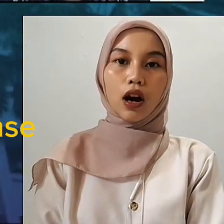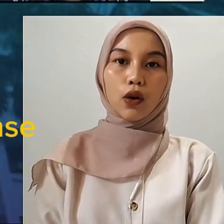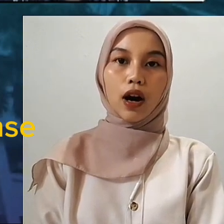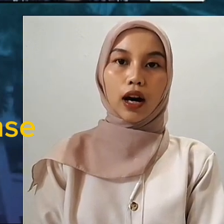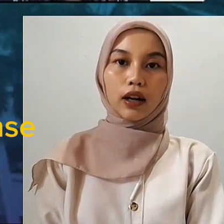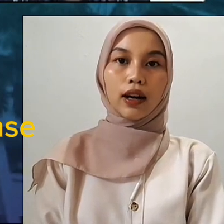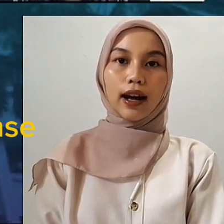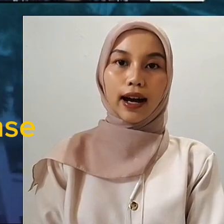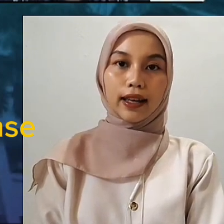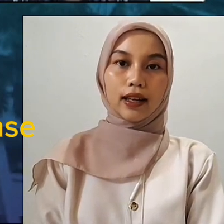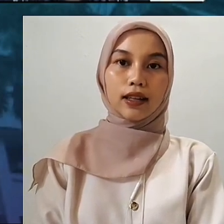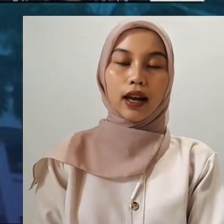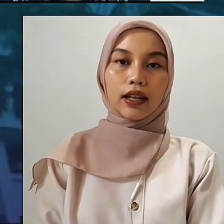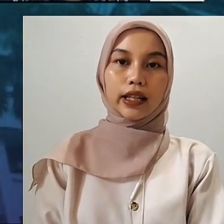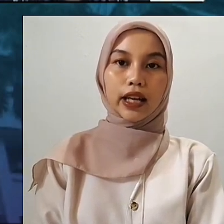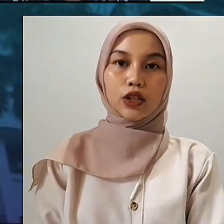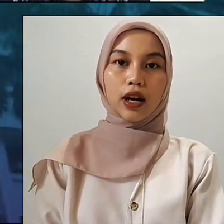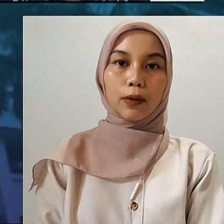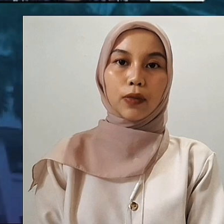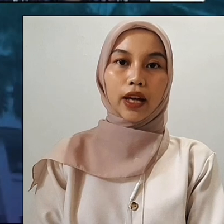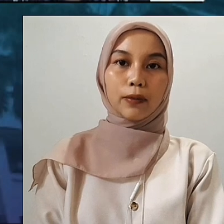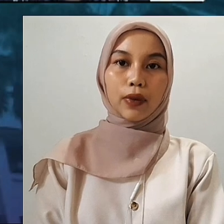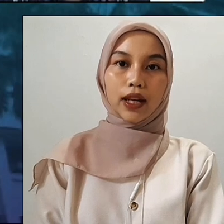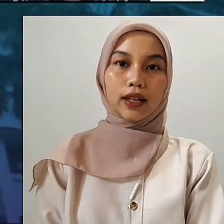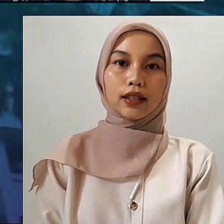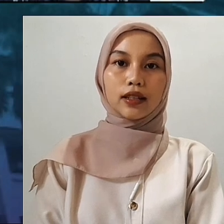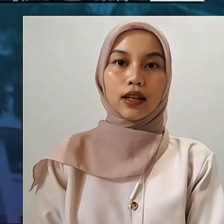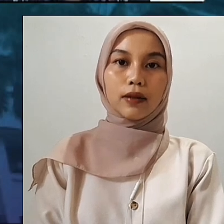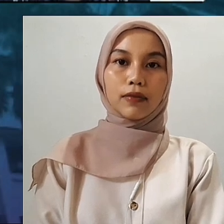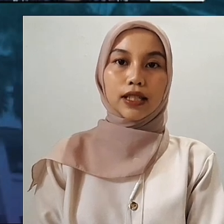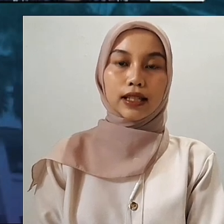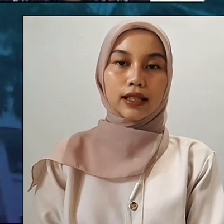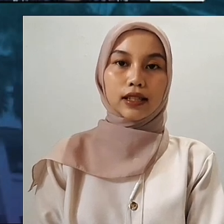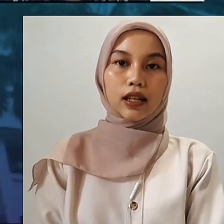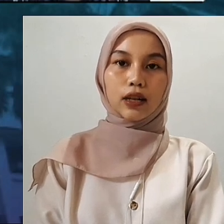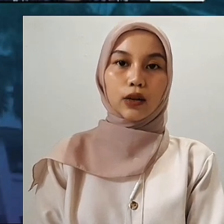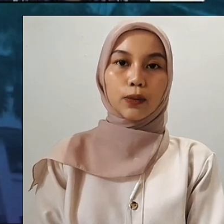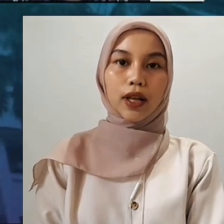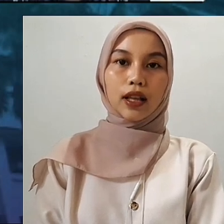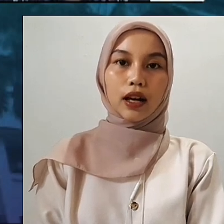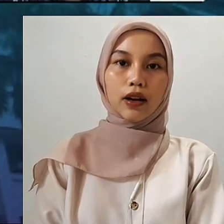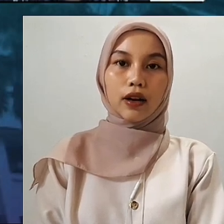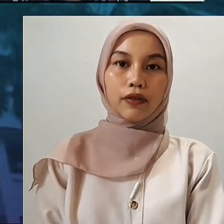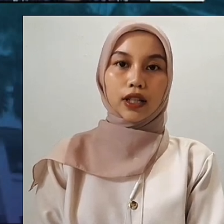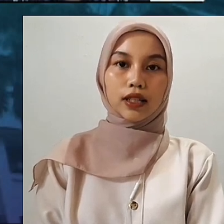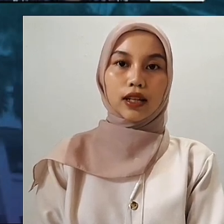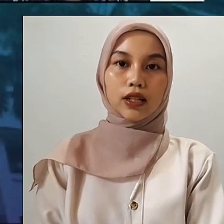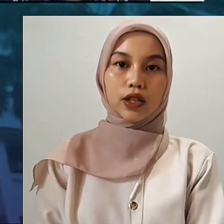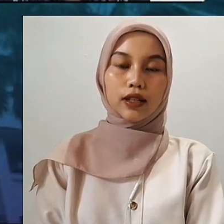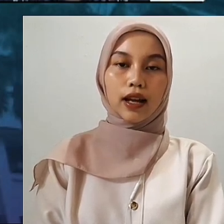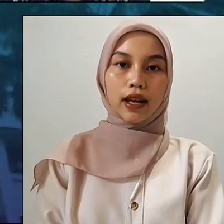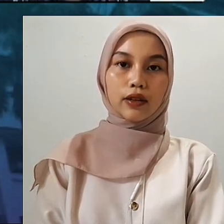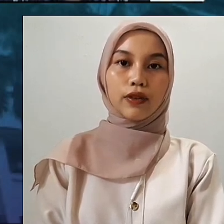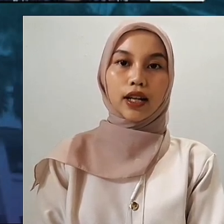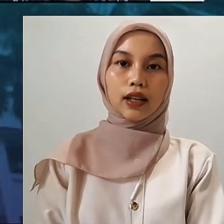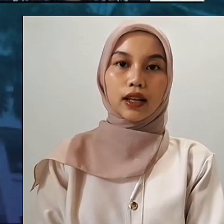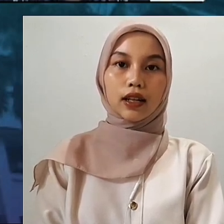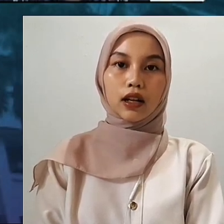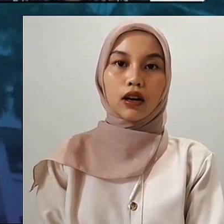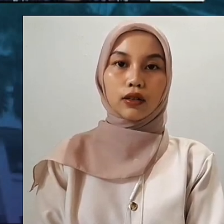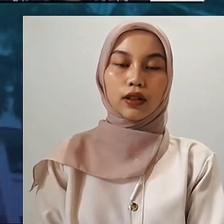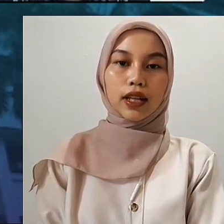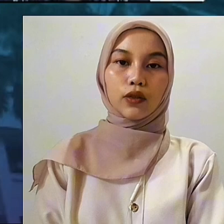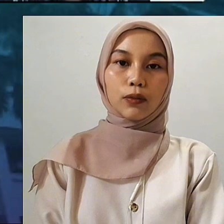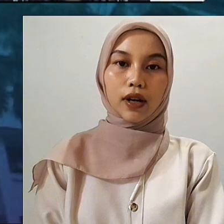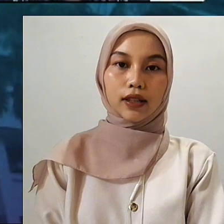or ORI and the catch-up campaign, measles, rubella vaccination, and finally